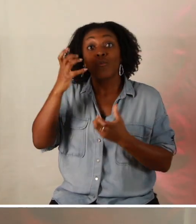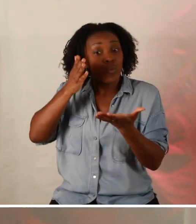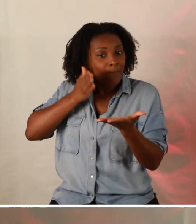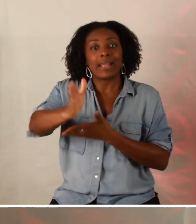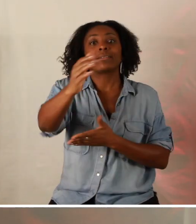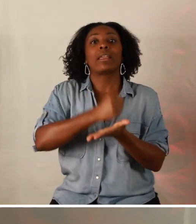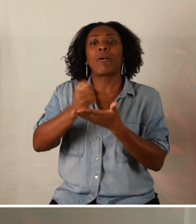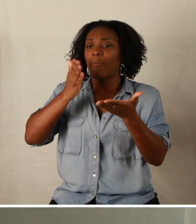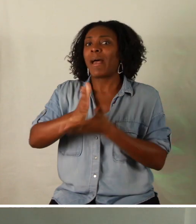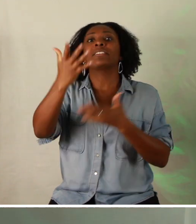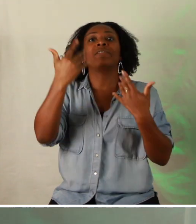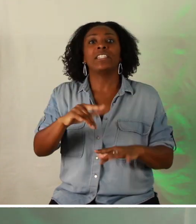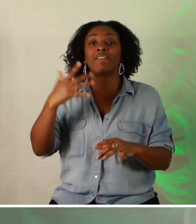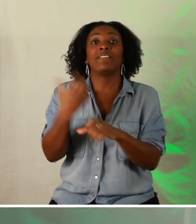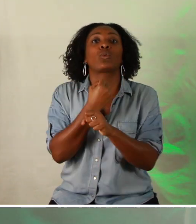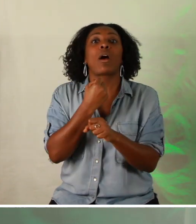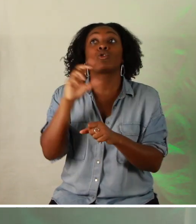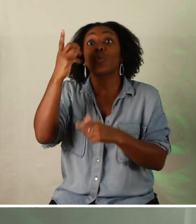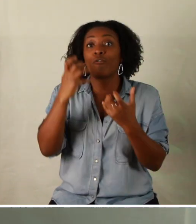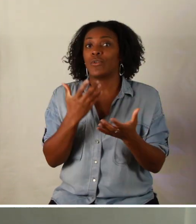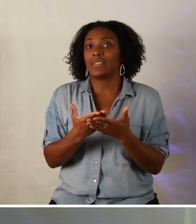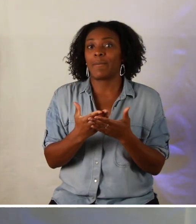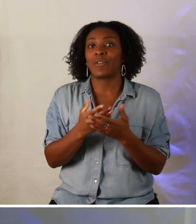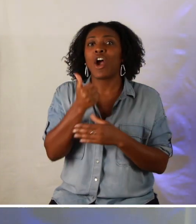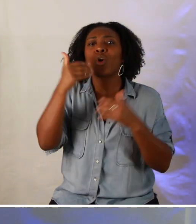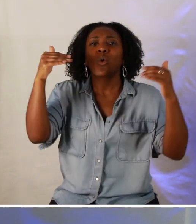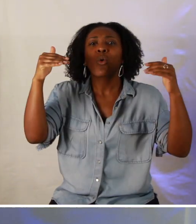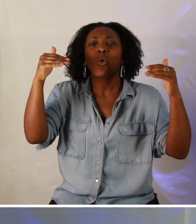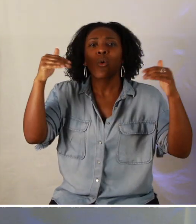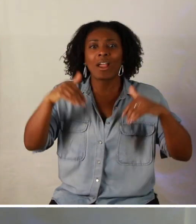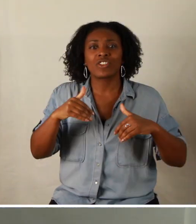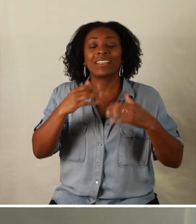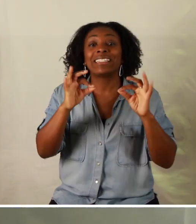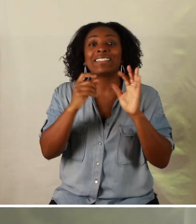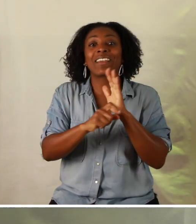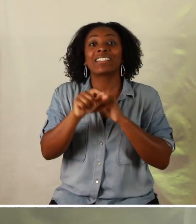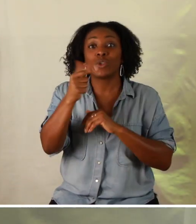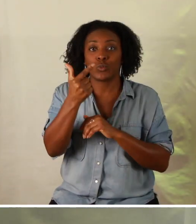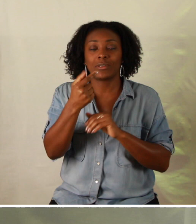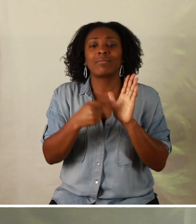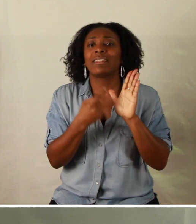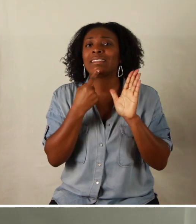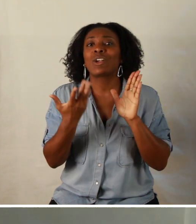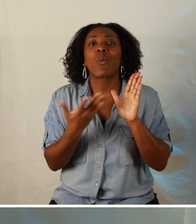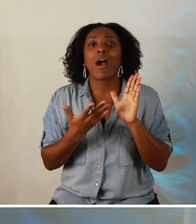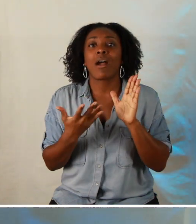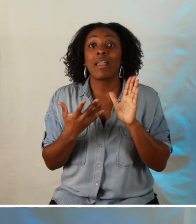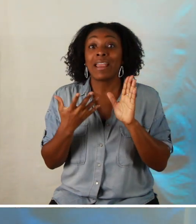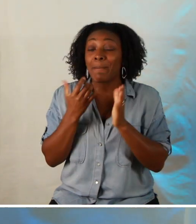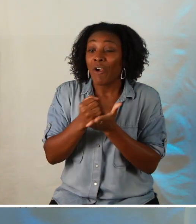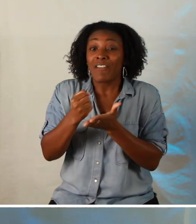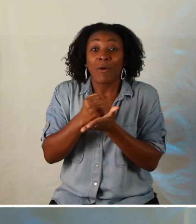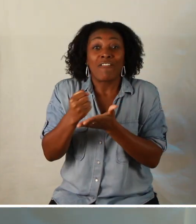l'épreuve. 1 Corinthiens 10, 12 nous dit « Aucune épreuve ne vous est survenue qui n'ait été